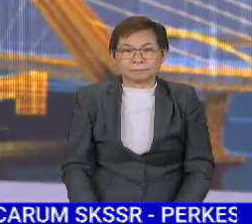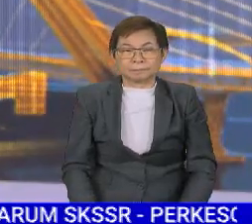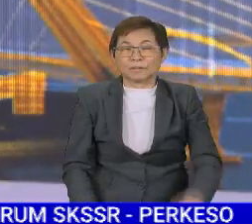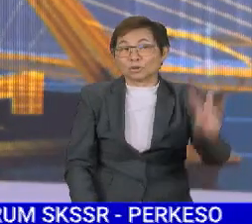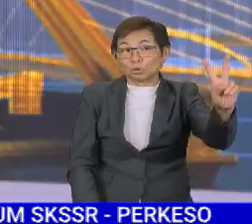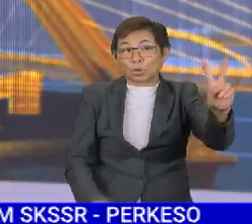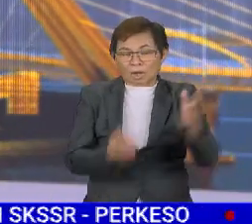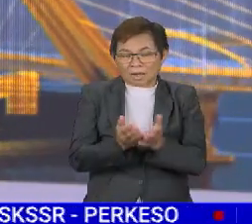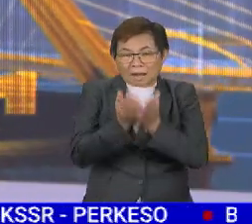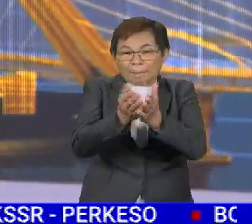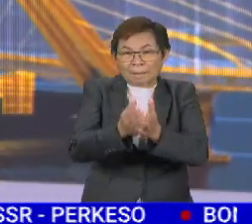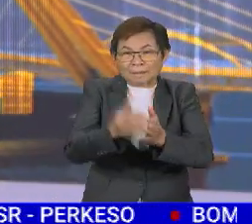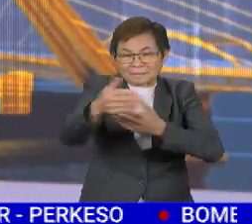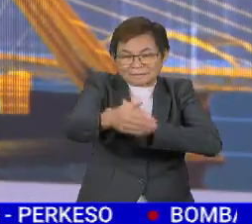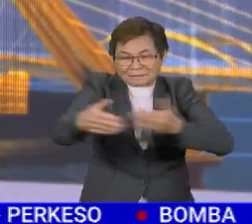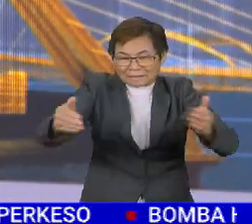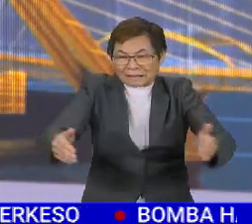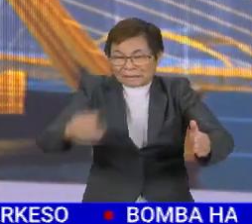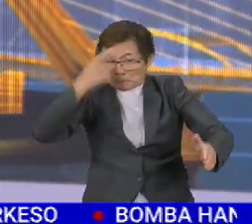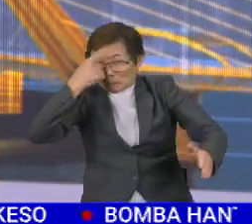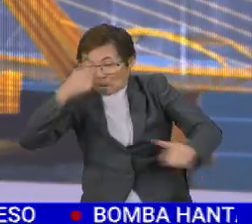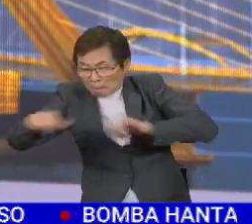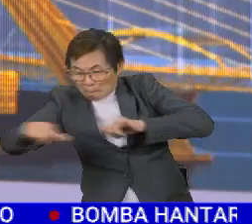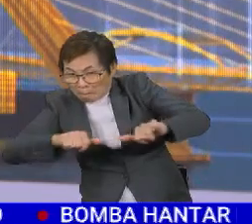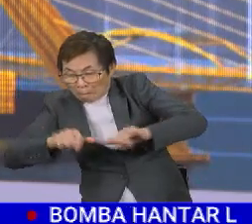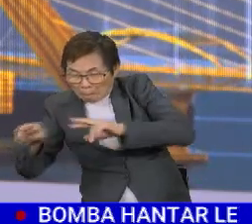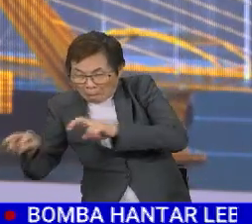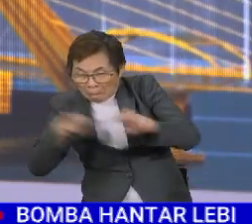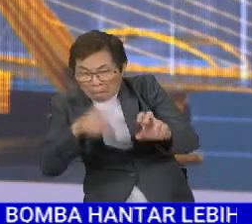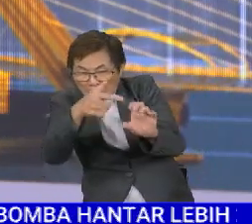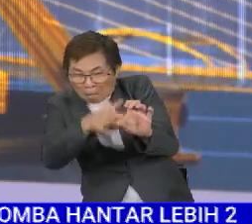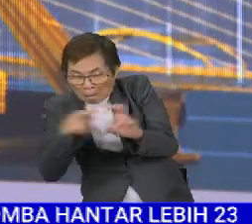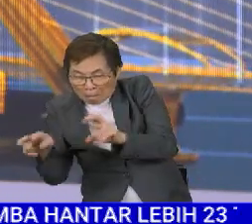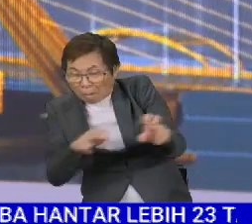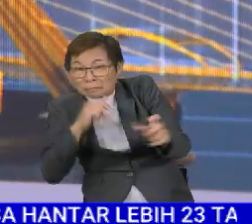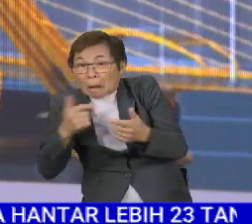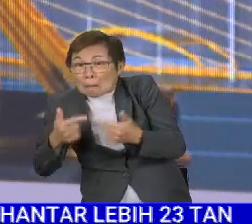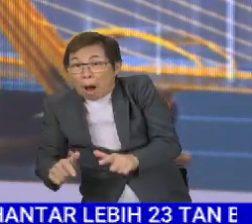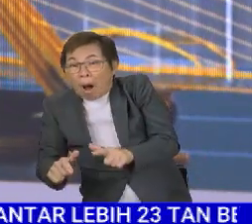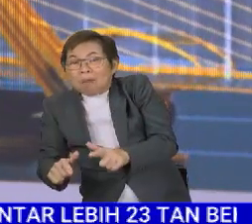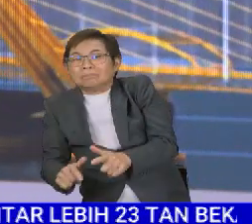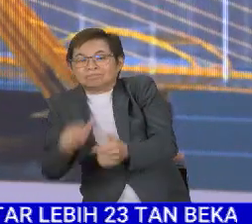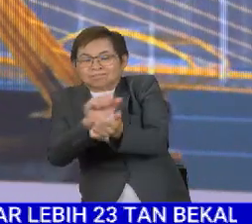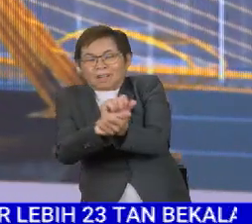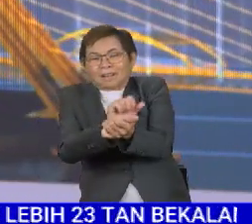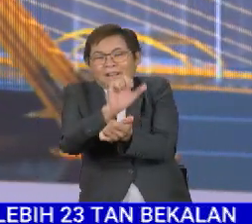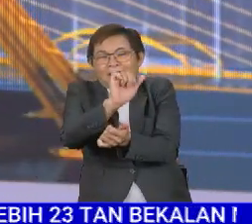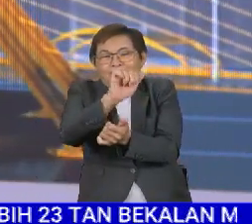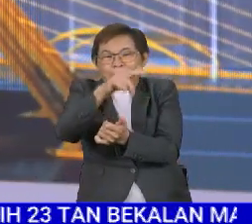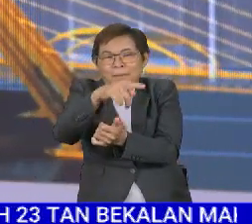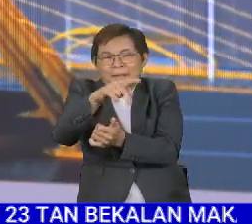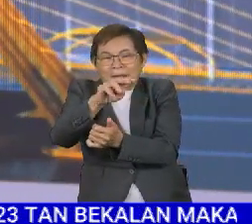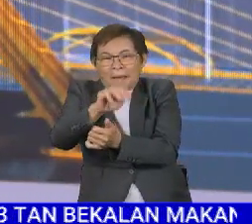dua kapal tangki yang dicaci melakukan activity pemindahan minyak tanpa kendaraan ditahan agensi pemerkosaan